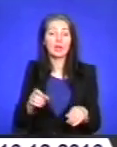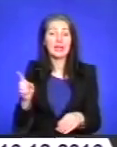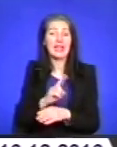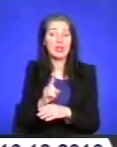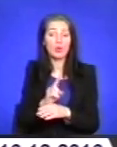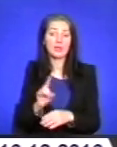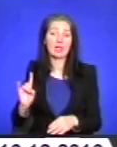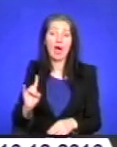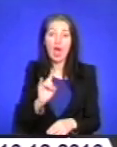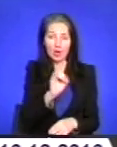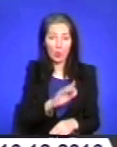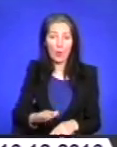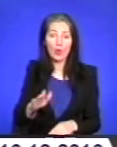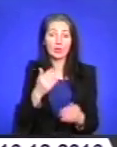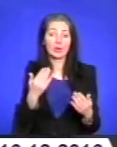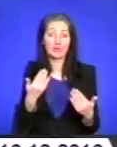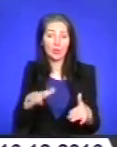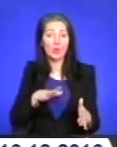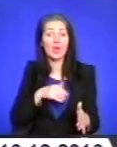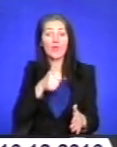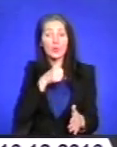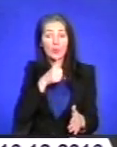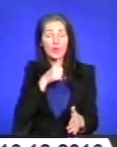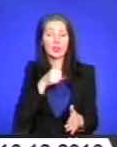– пройшов уже випробування полоси.